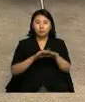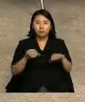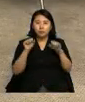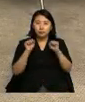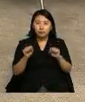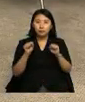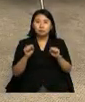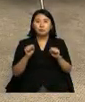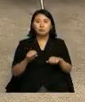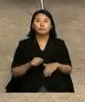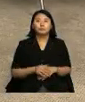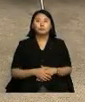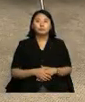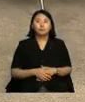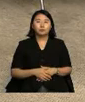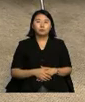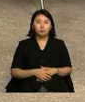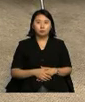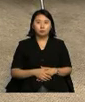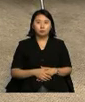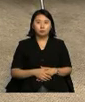안녕하세요, 의장님. 네, 안녕하세요. 네.